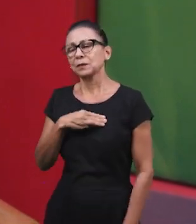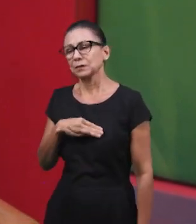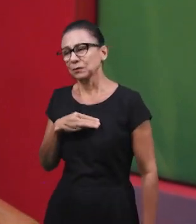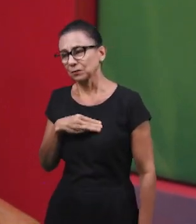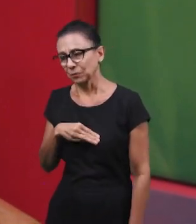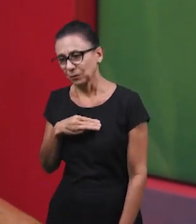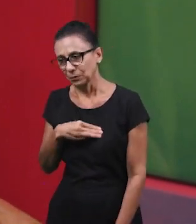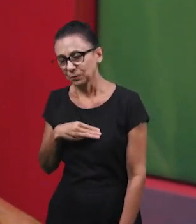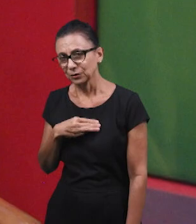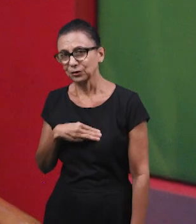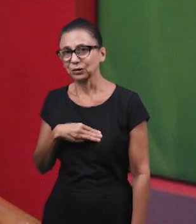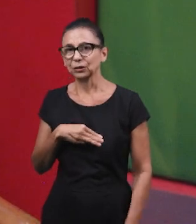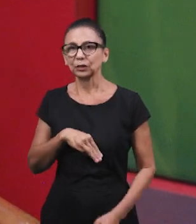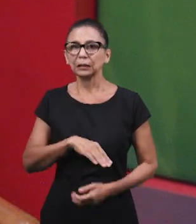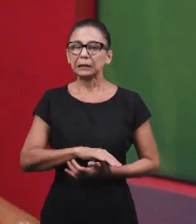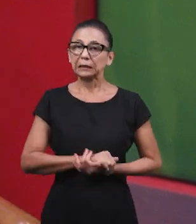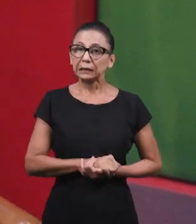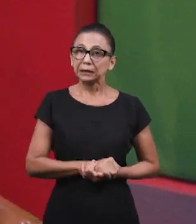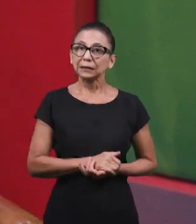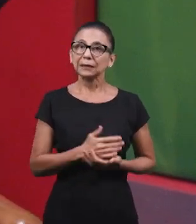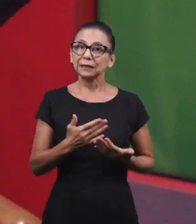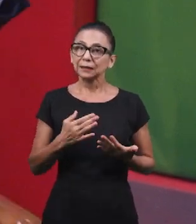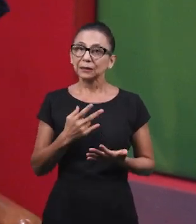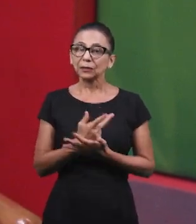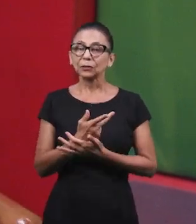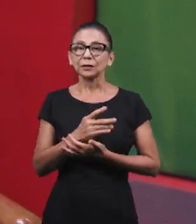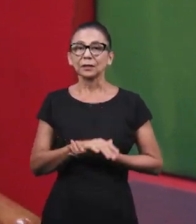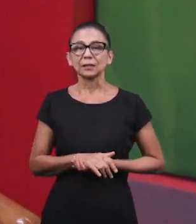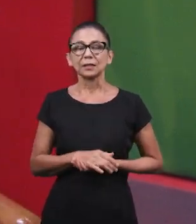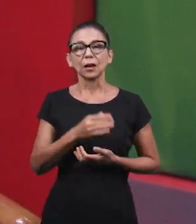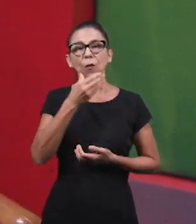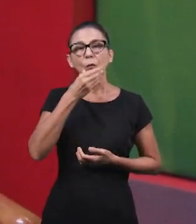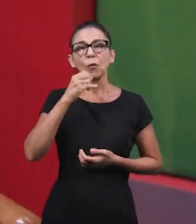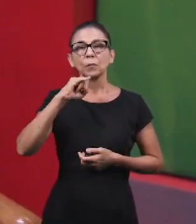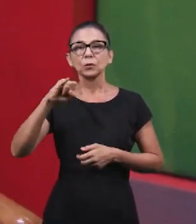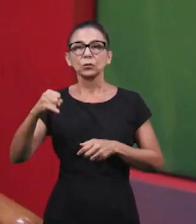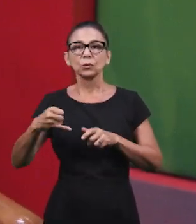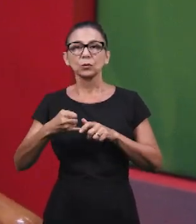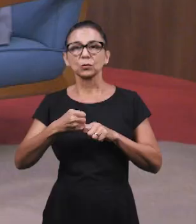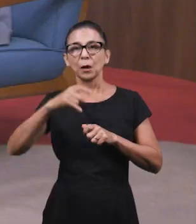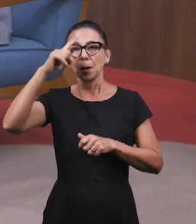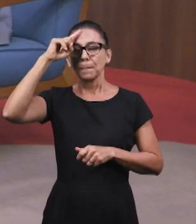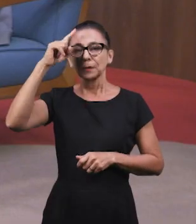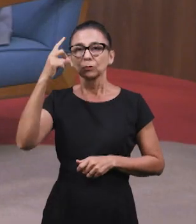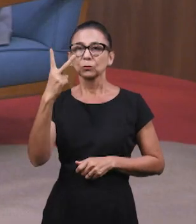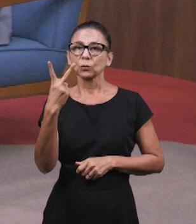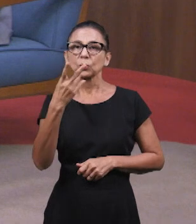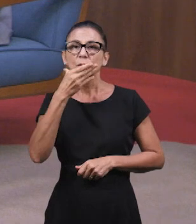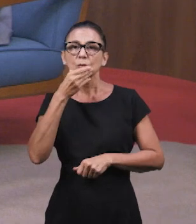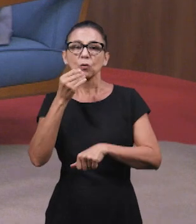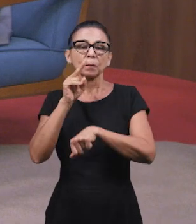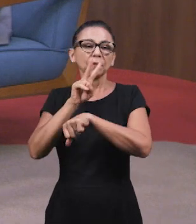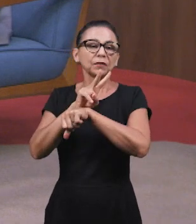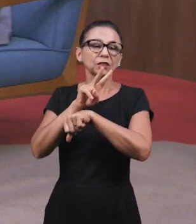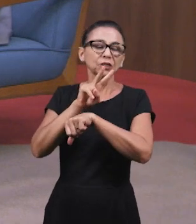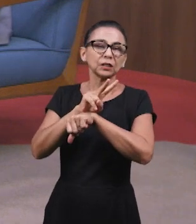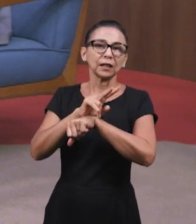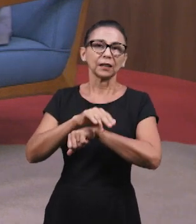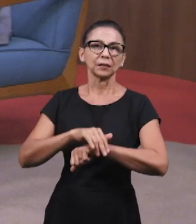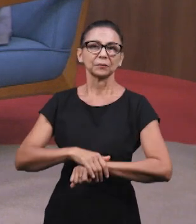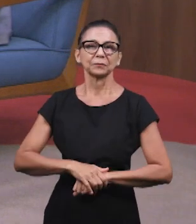donc, on ne peut pas parler tout aujourd'hui, n'est-ce pas? Mais rapidement, Josué a envoyé deux